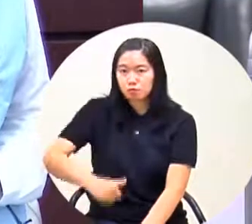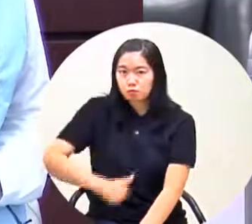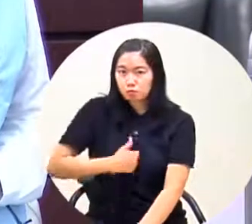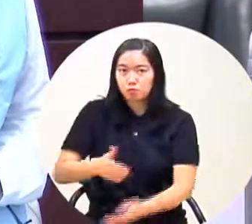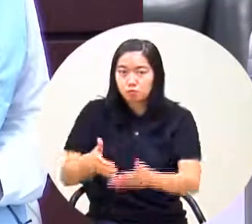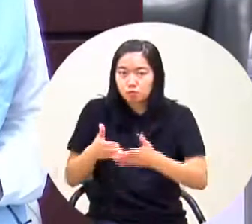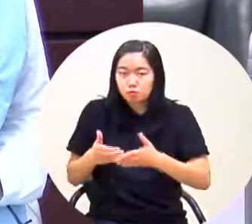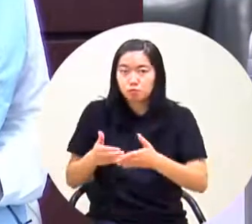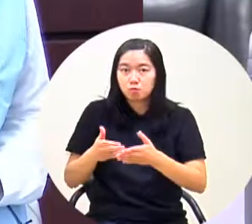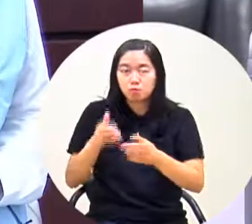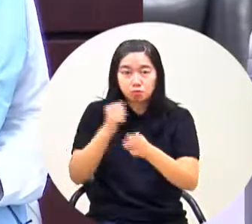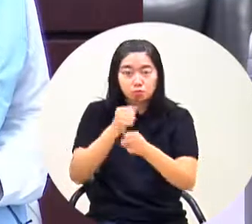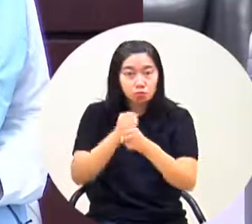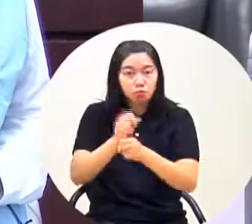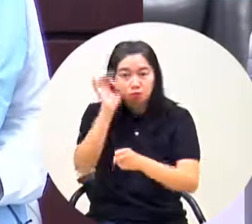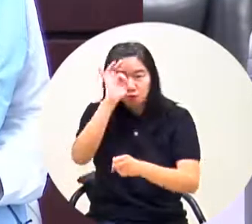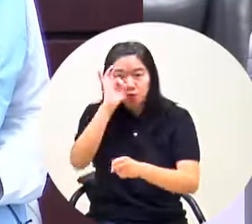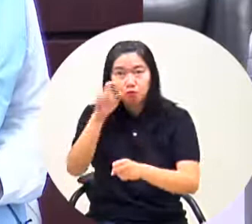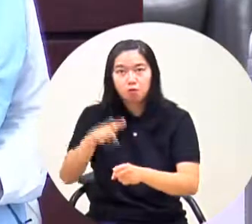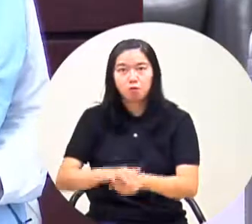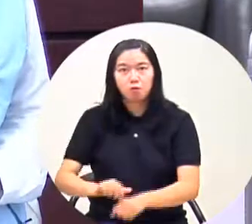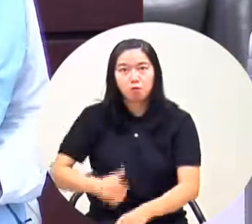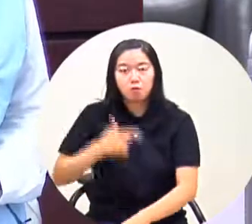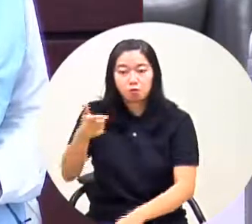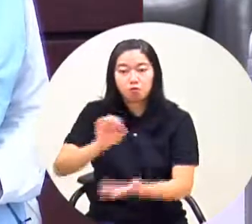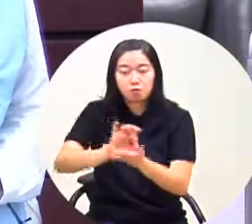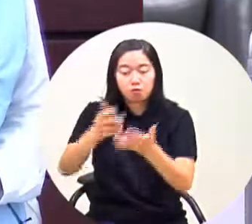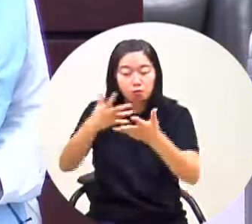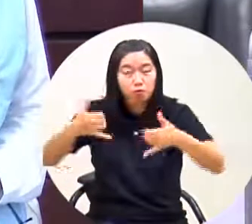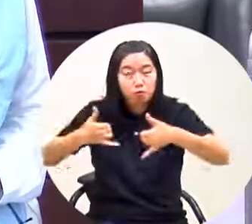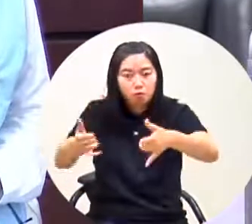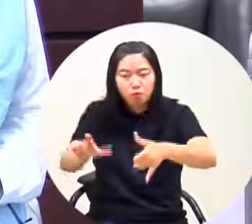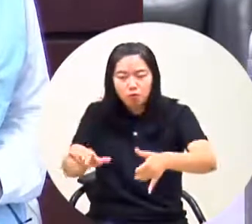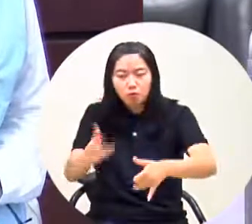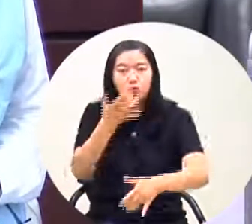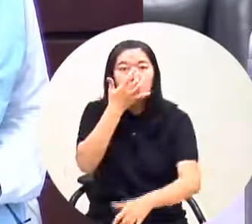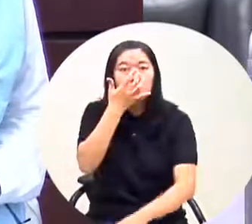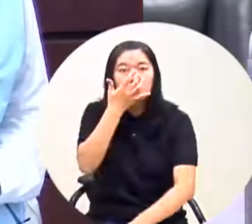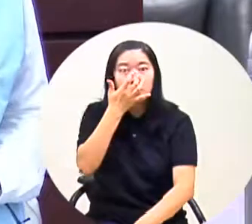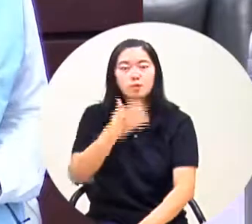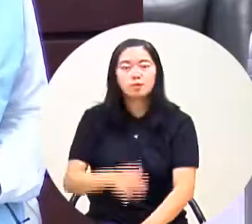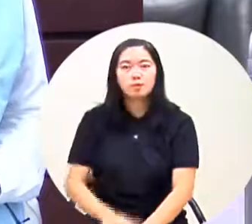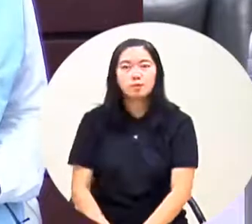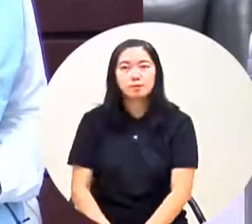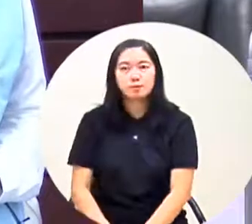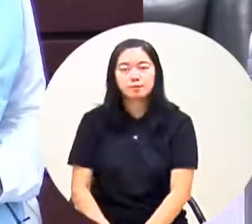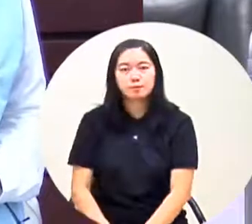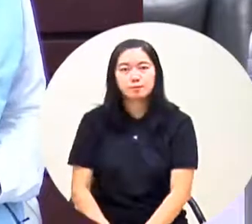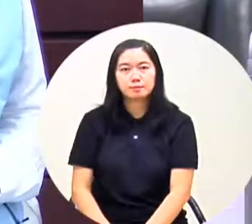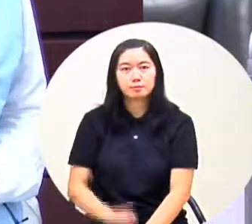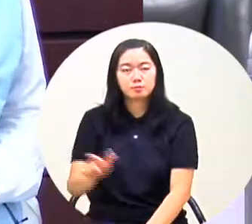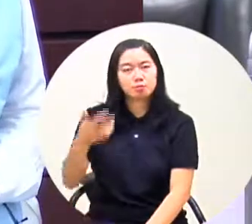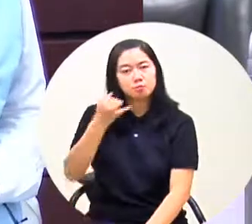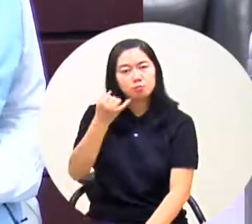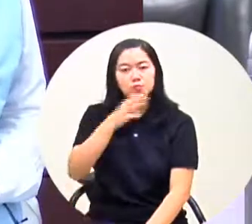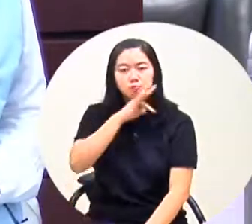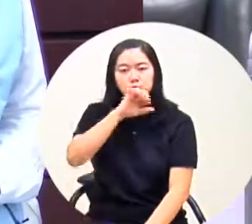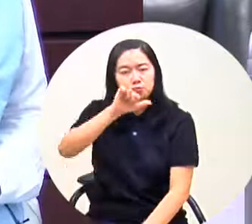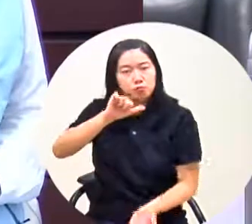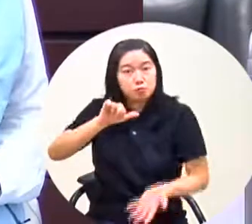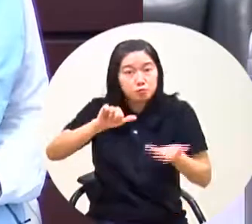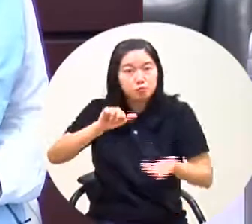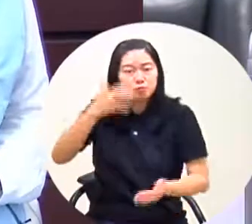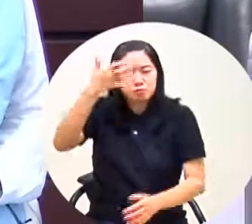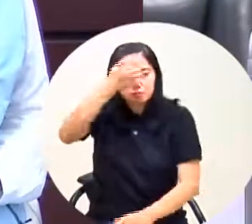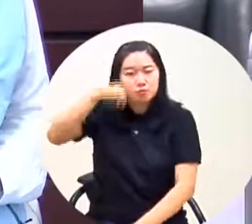不知道如何使用这个网路？因为有一些哦中高龄一些